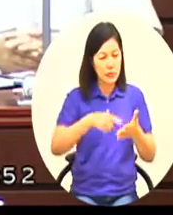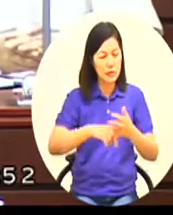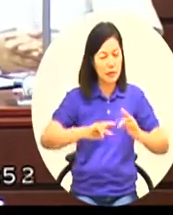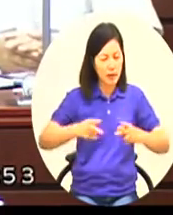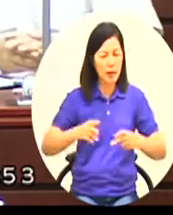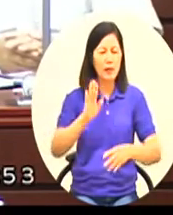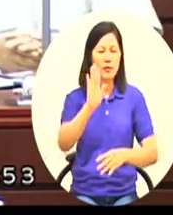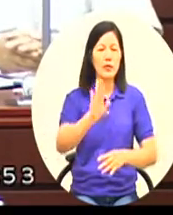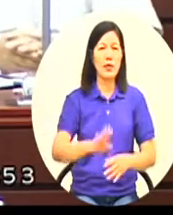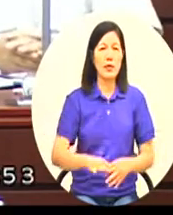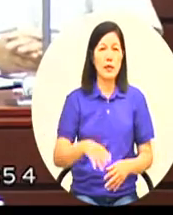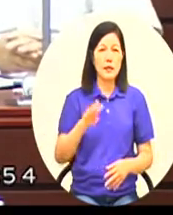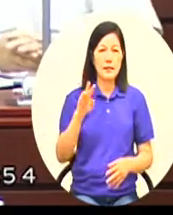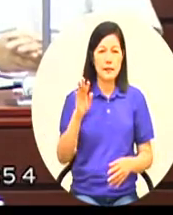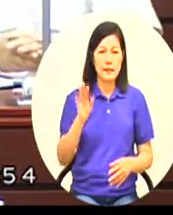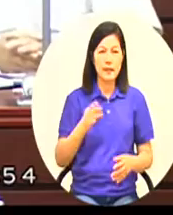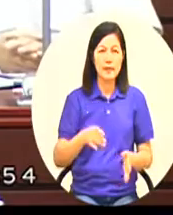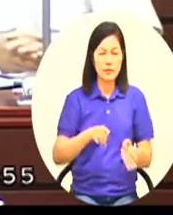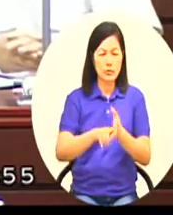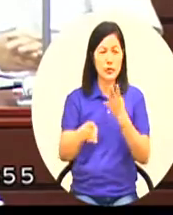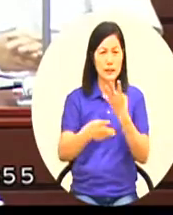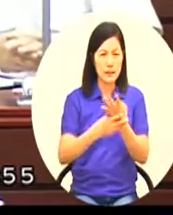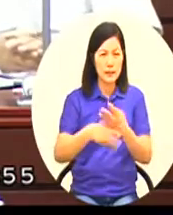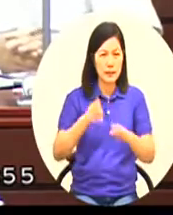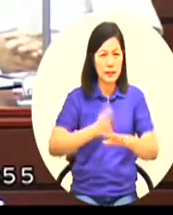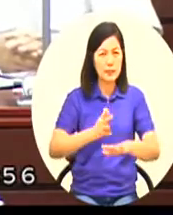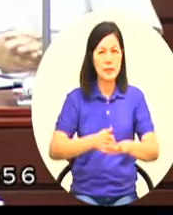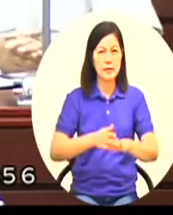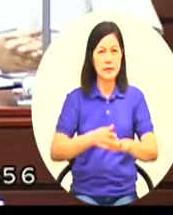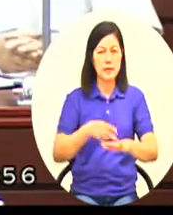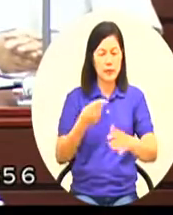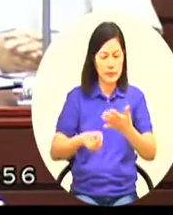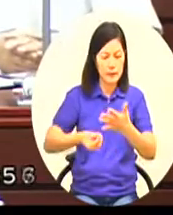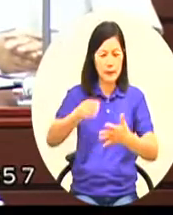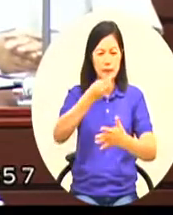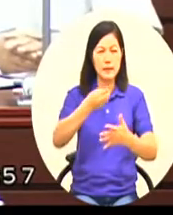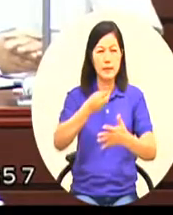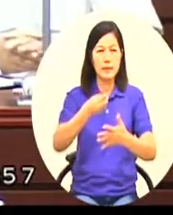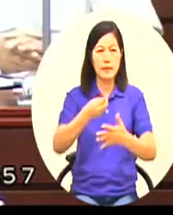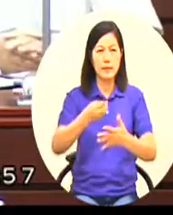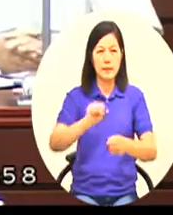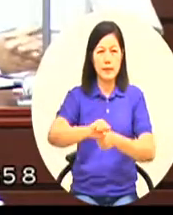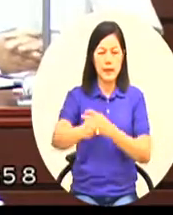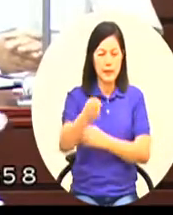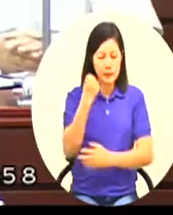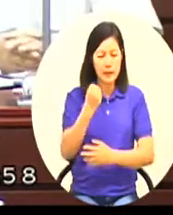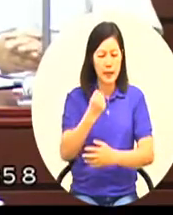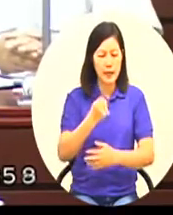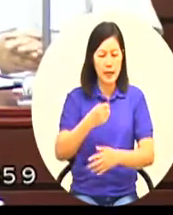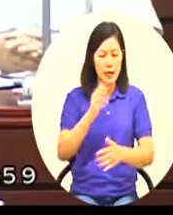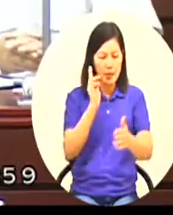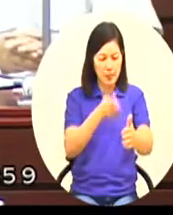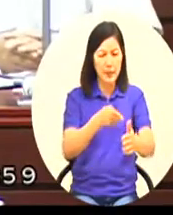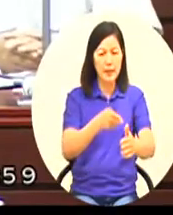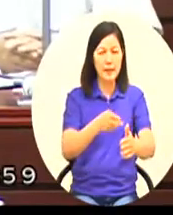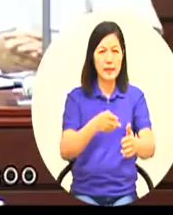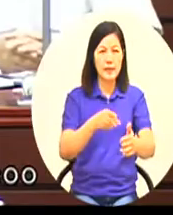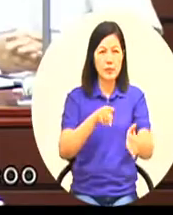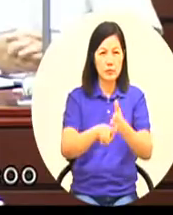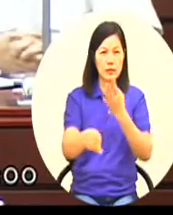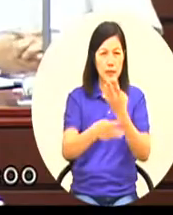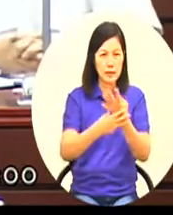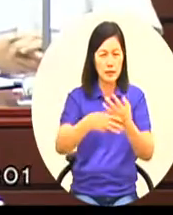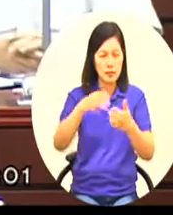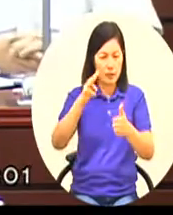希望把他们的专业的技术、专业的一个技能，再能提升跟强化，请一些技术人来给我们来训